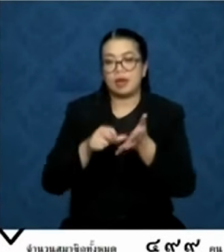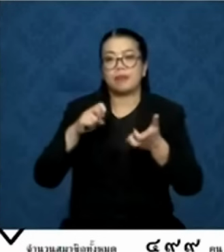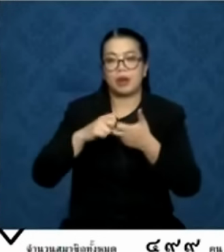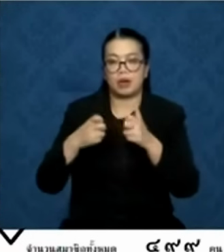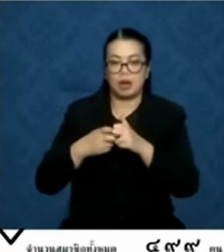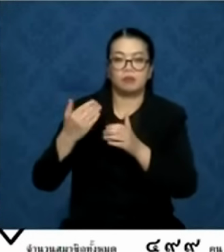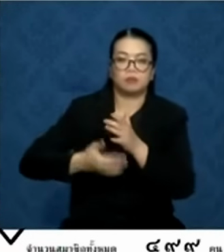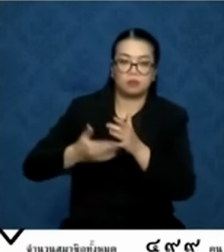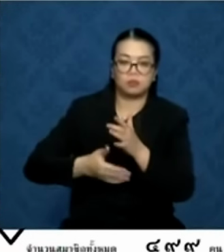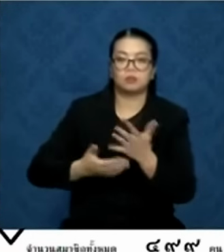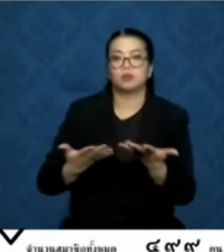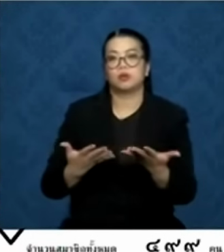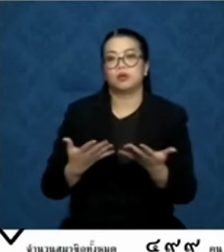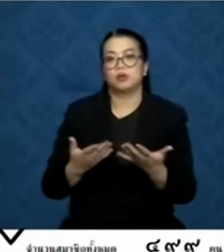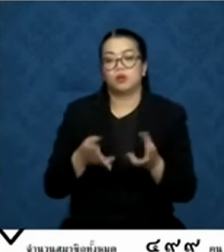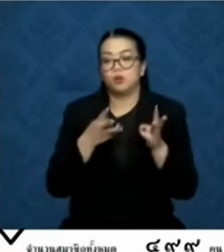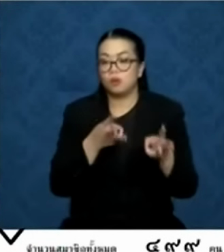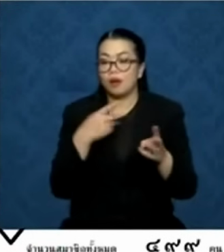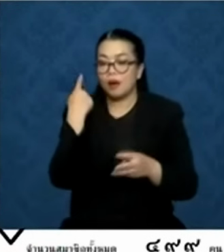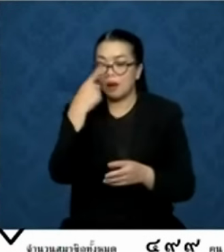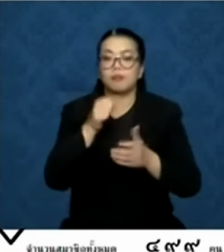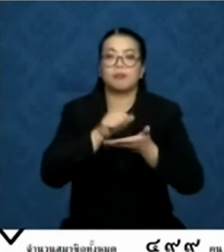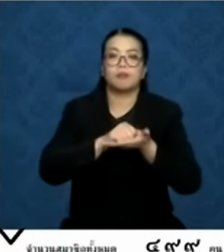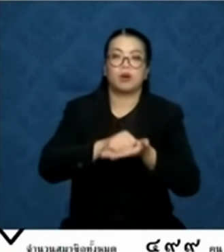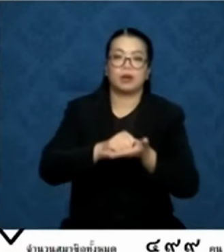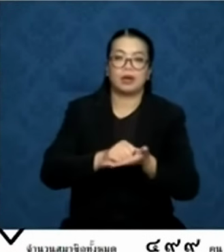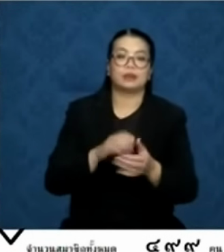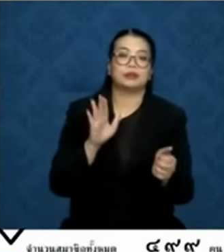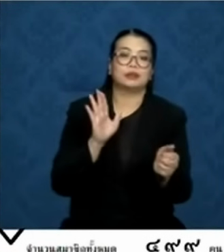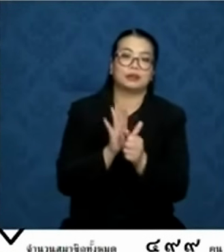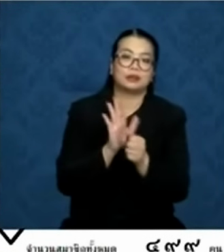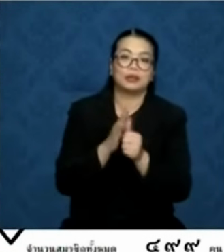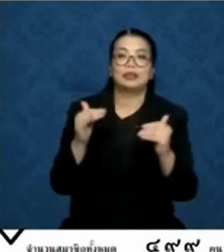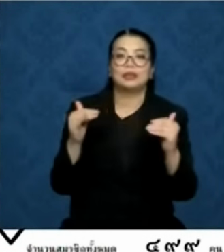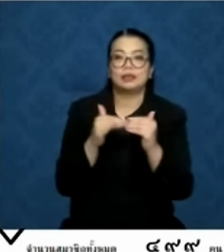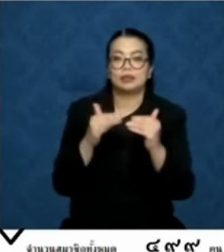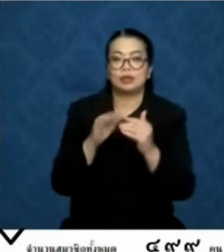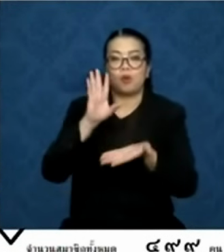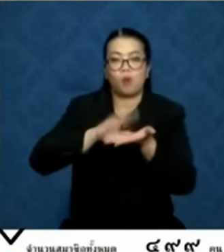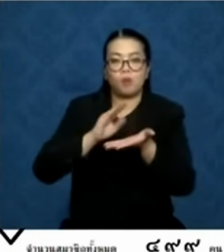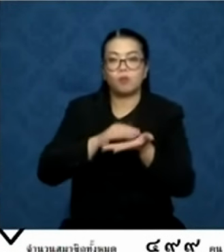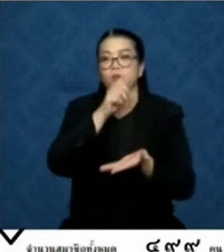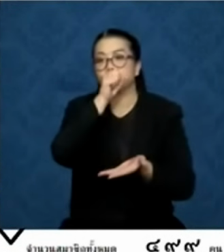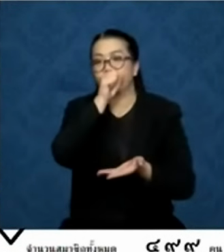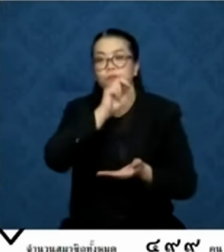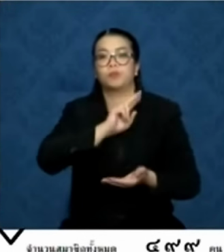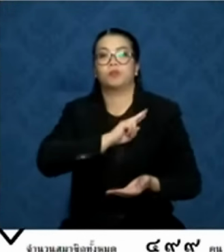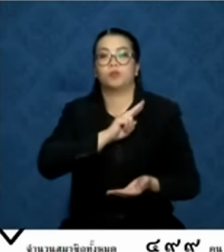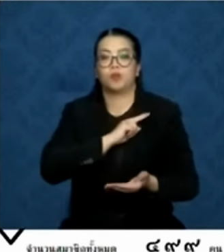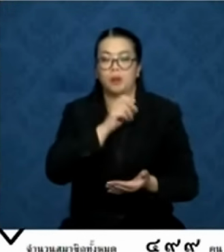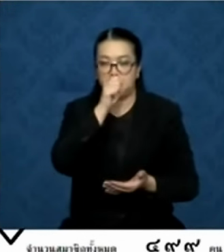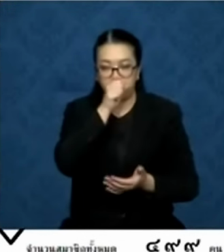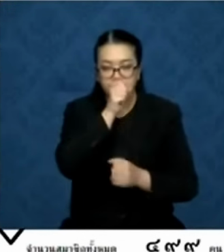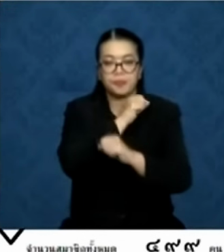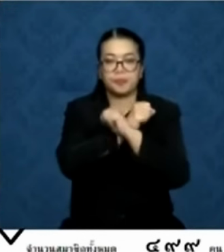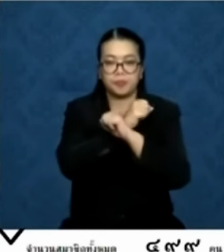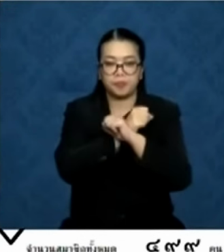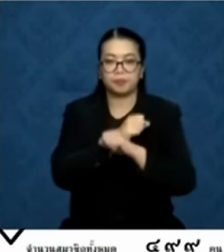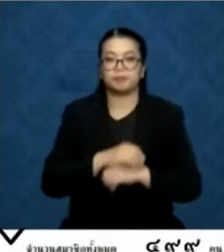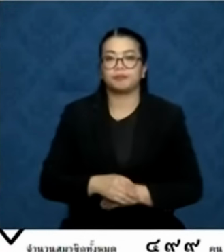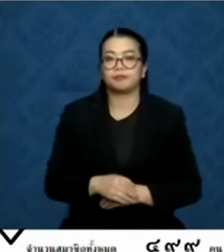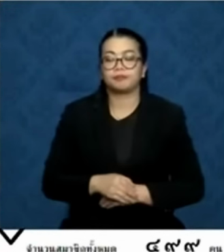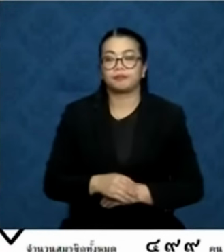และแนวปฏิบัติสำหรับผู้ให้บริการในการคุ้มครองสิทธิส่วนบุคคลและคุ้มครองข้อมูลส่วนบุคคลของผู้รับบริการส่งเส